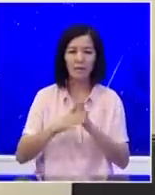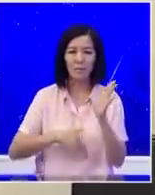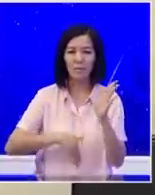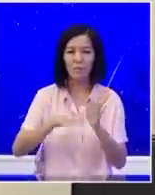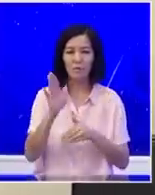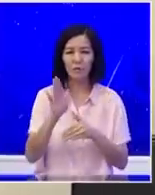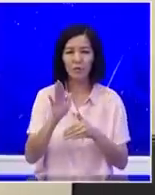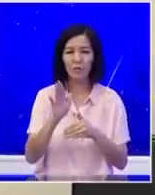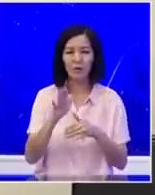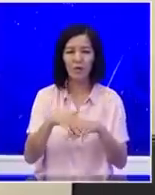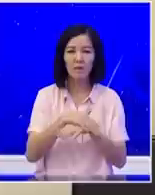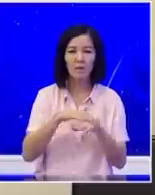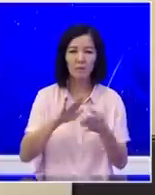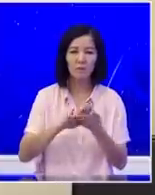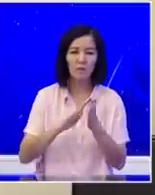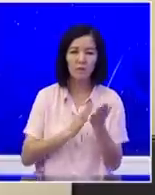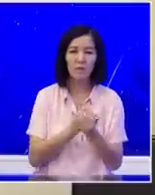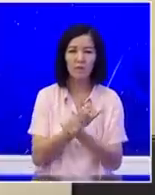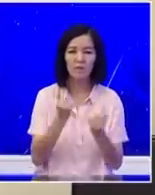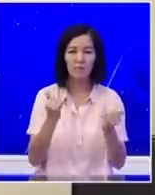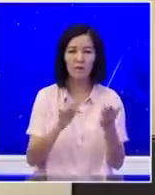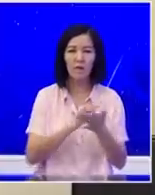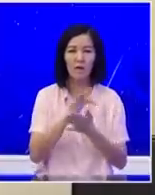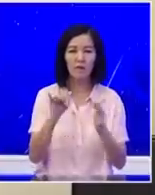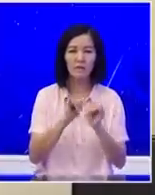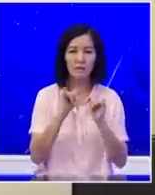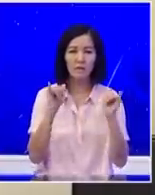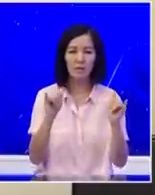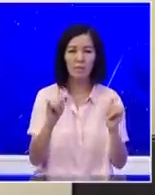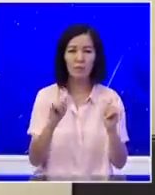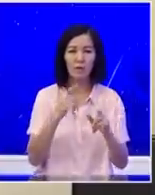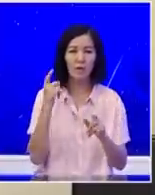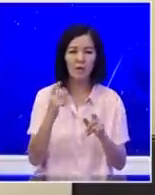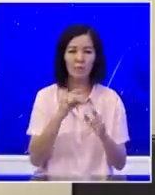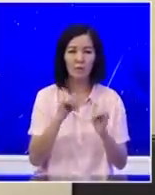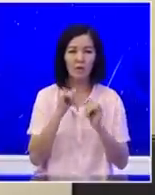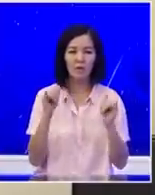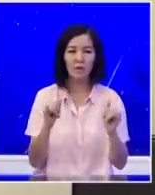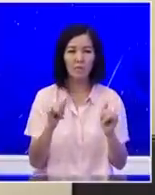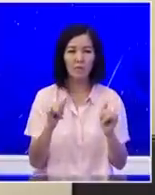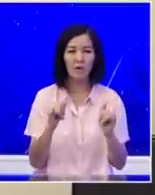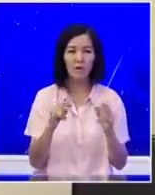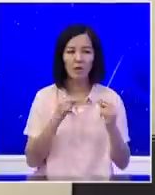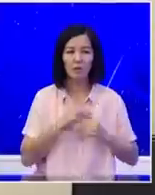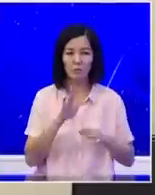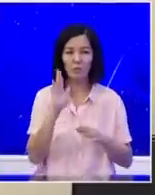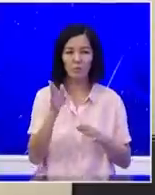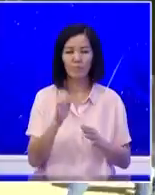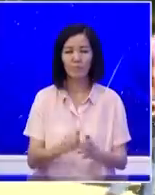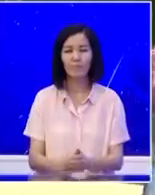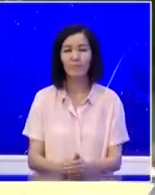жақсартуға, ел тұрғындарының жағдайын жақсартуға және Қапшағай қаласының экономикалық дамуына жұмыс істейміз деп сенім